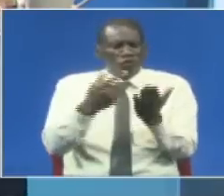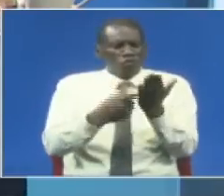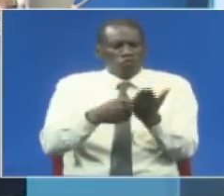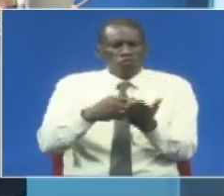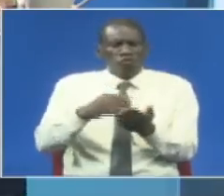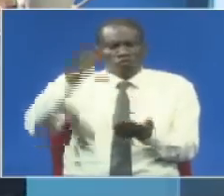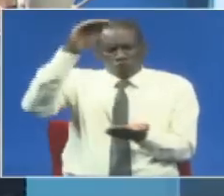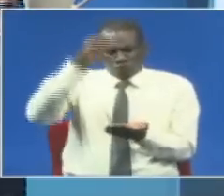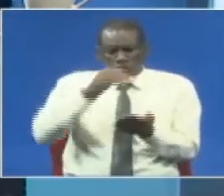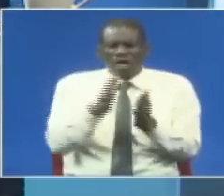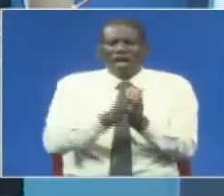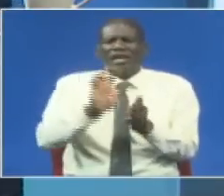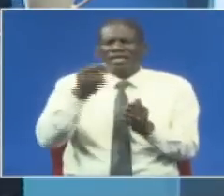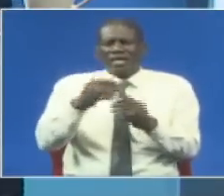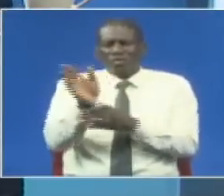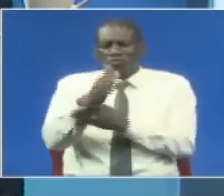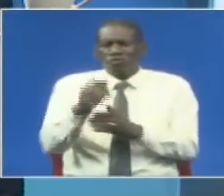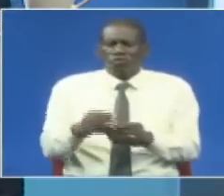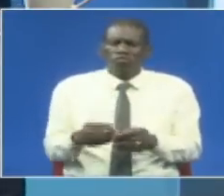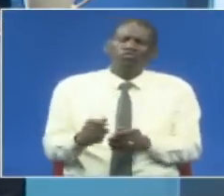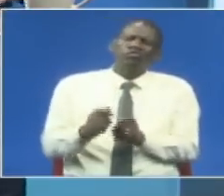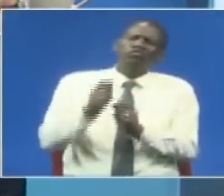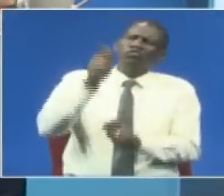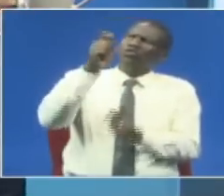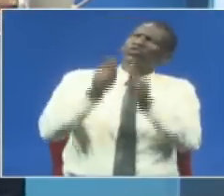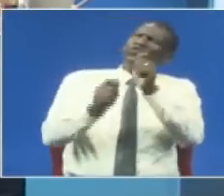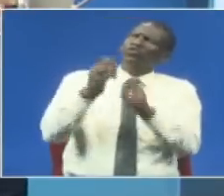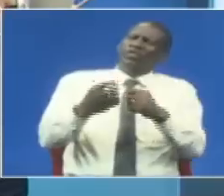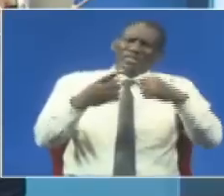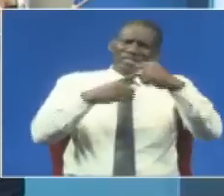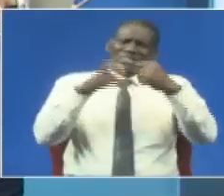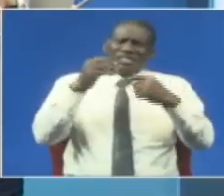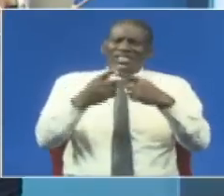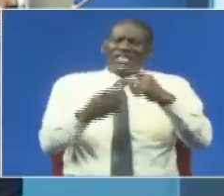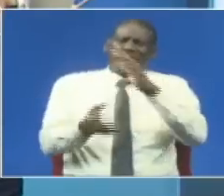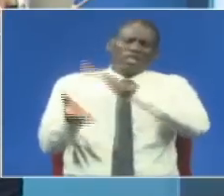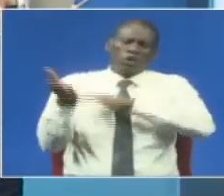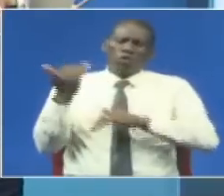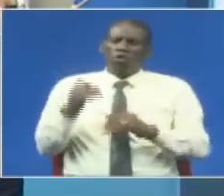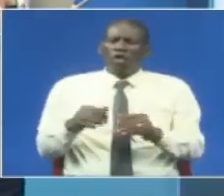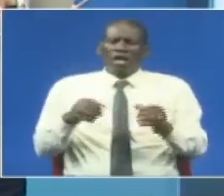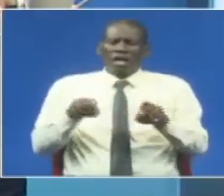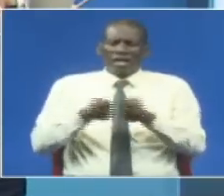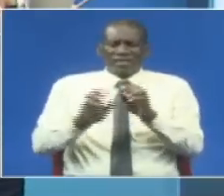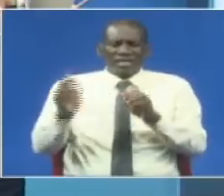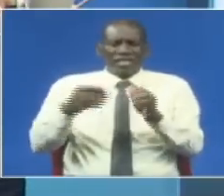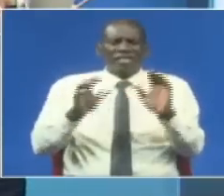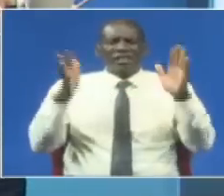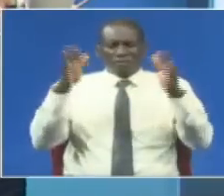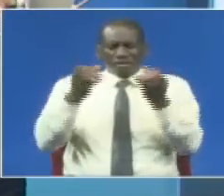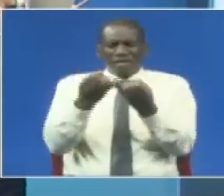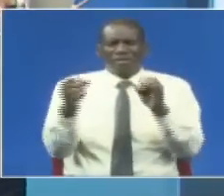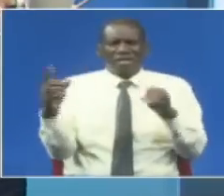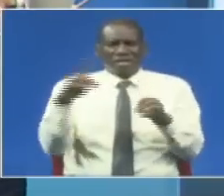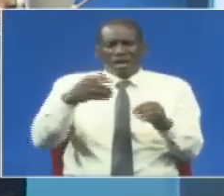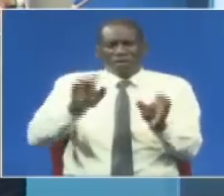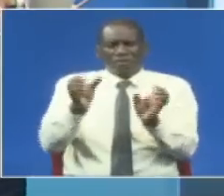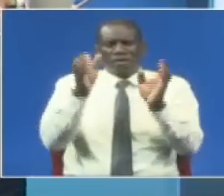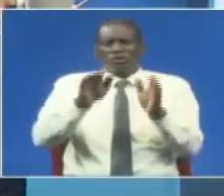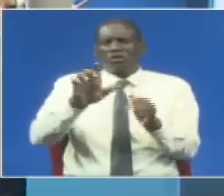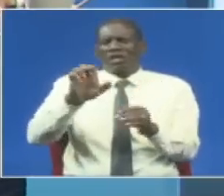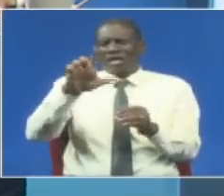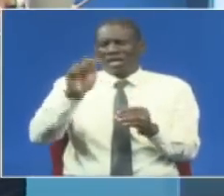na ya Kenya kupandishwa miaka 60 iliyopita. Taifa linaposherekea siku kuu ya madaraka, mwanahabari wetu Leila Mohamed